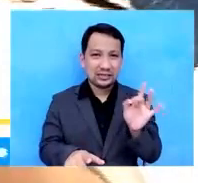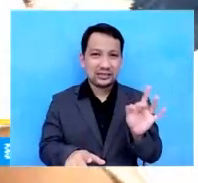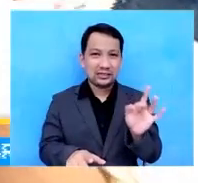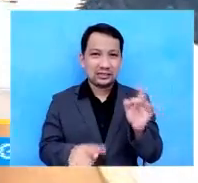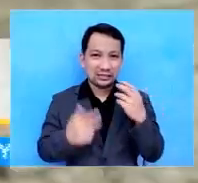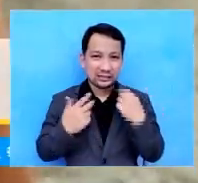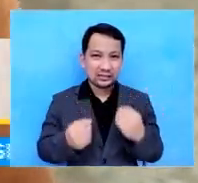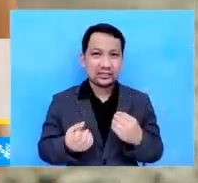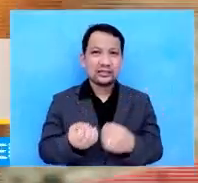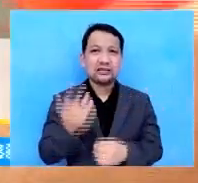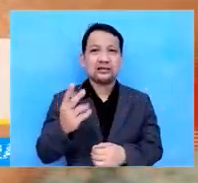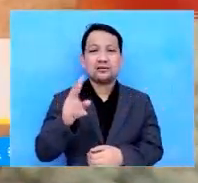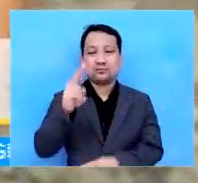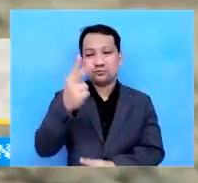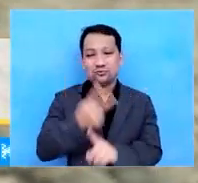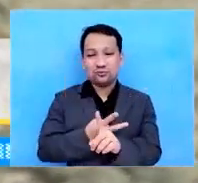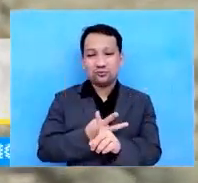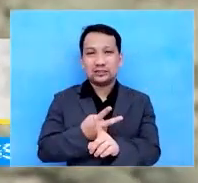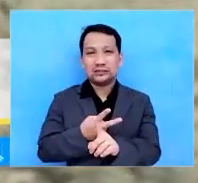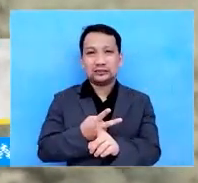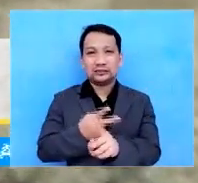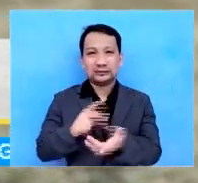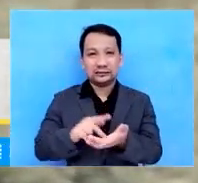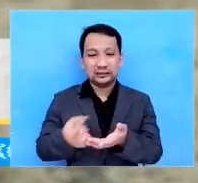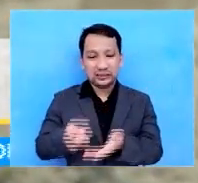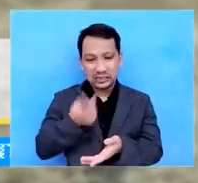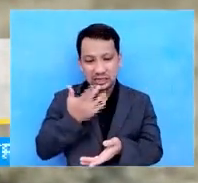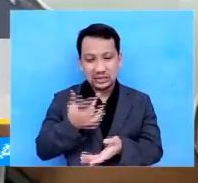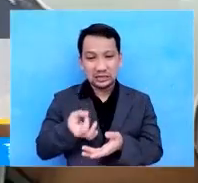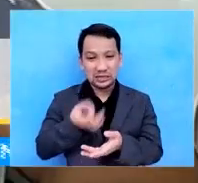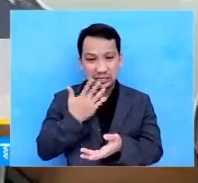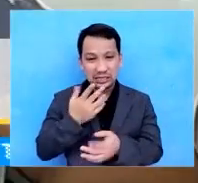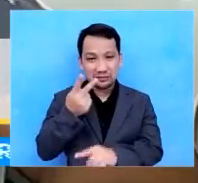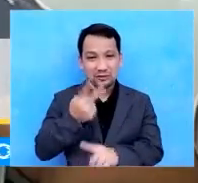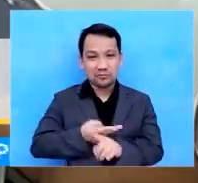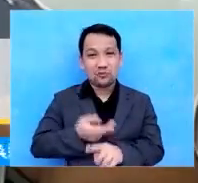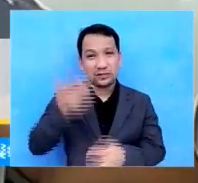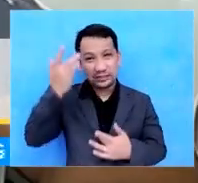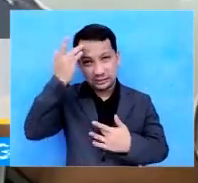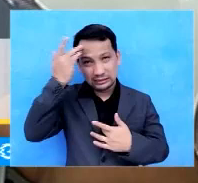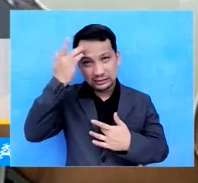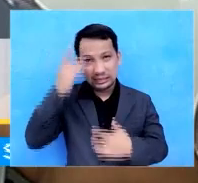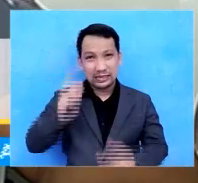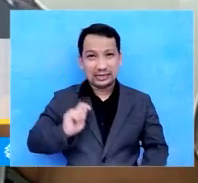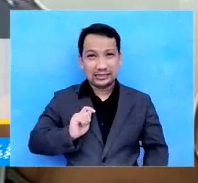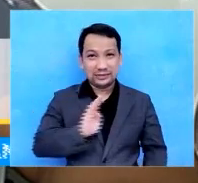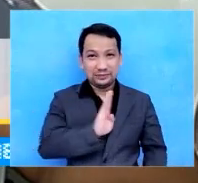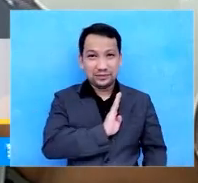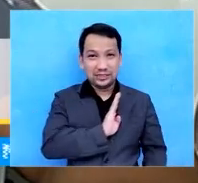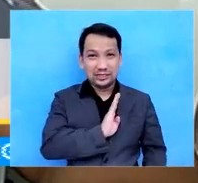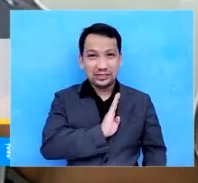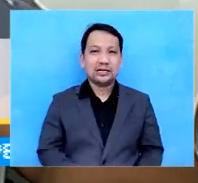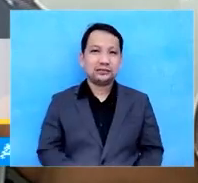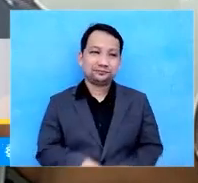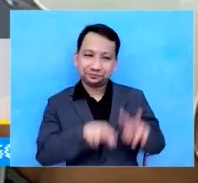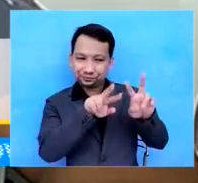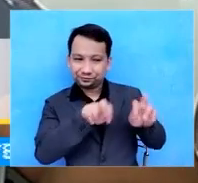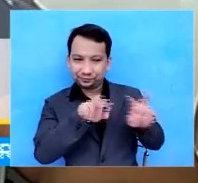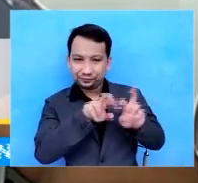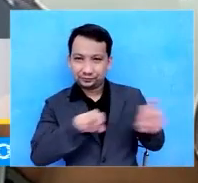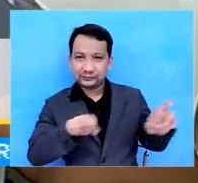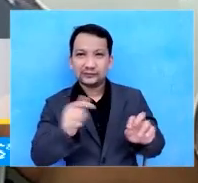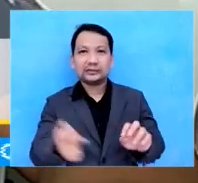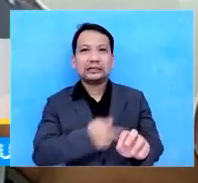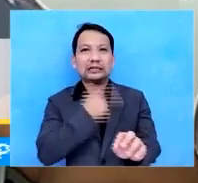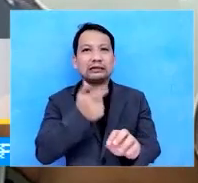o may higit 2 buwang gamutan na sa TB. So ang ginagawa namin, kapag nagpakonsulta sila, ini-screen namin kung gaano nakatagal yung